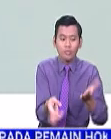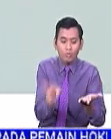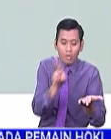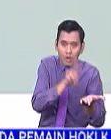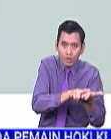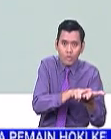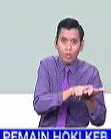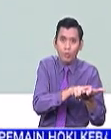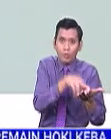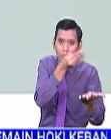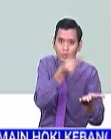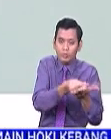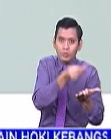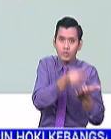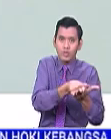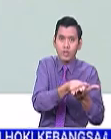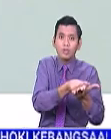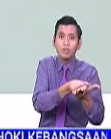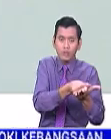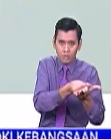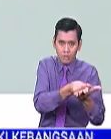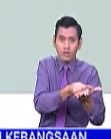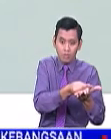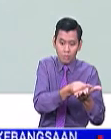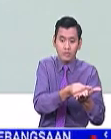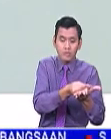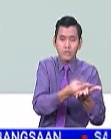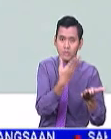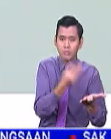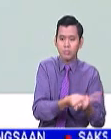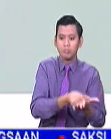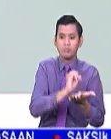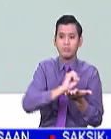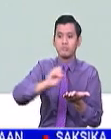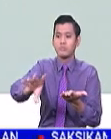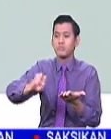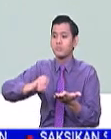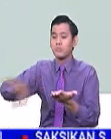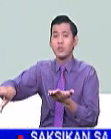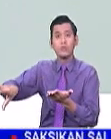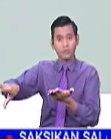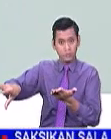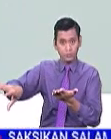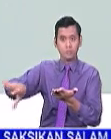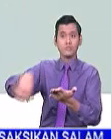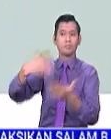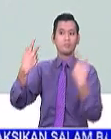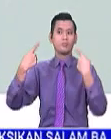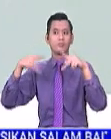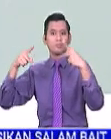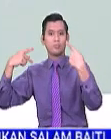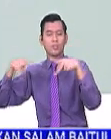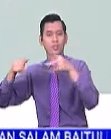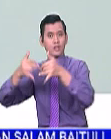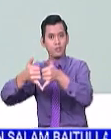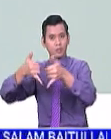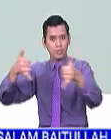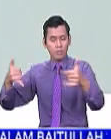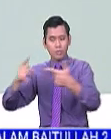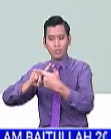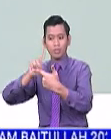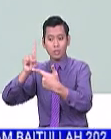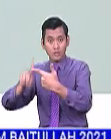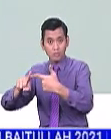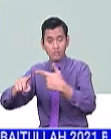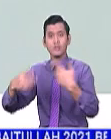uang dengan menumpangkan kepada kedai-kedai perabot kedai-kedai elektrik bercakap pada